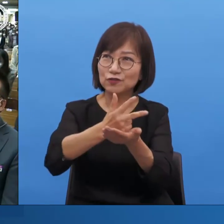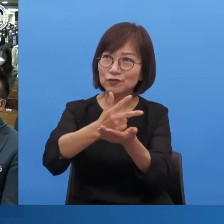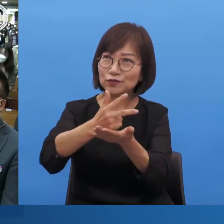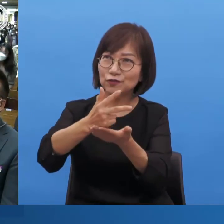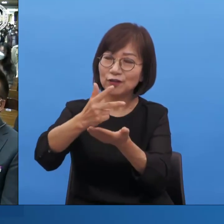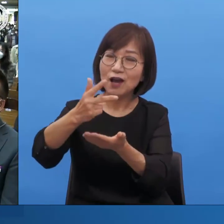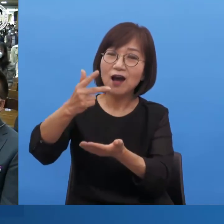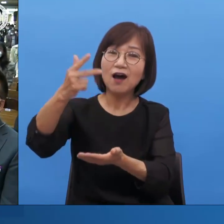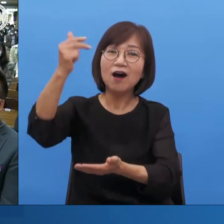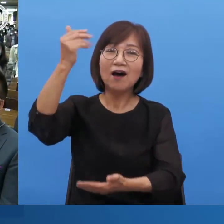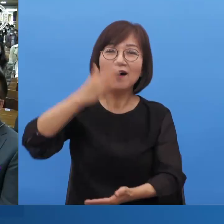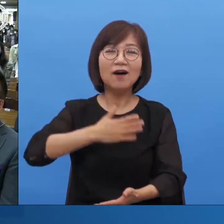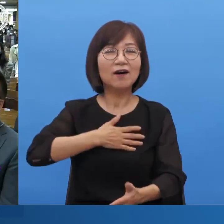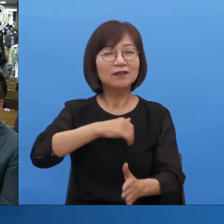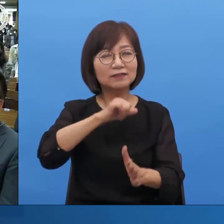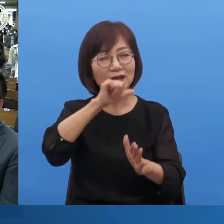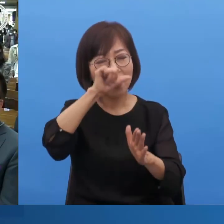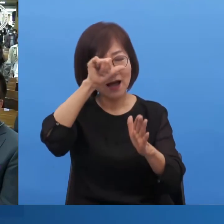주여